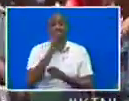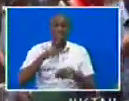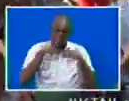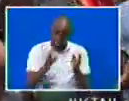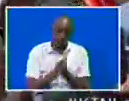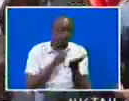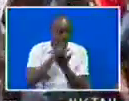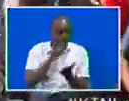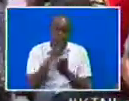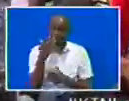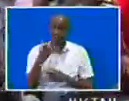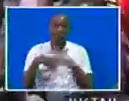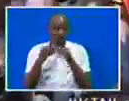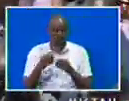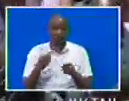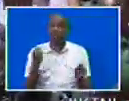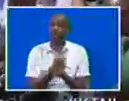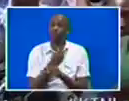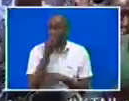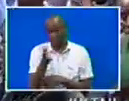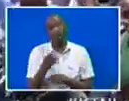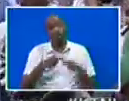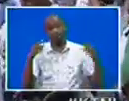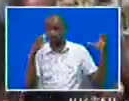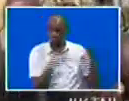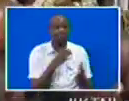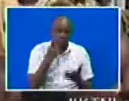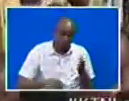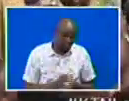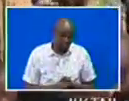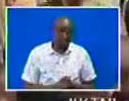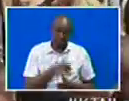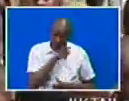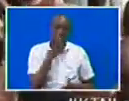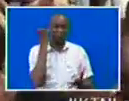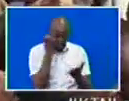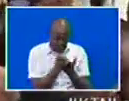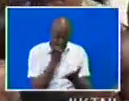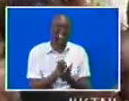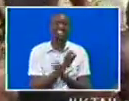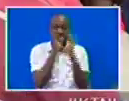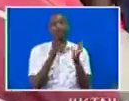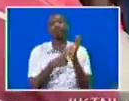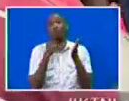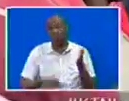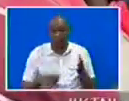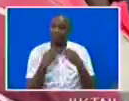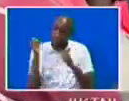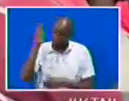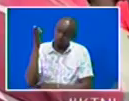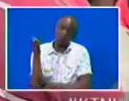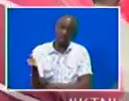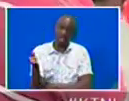za kupigia kura haitatupiliwa mbali, upinzani umedai kuwa una ushahidi wa kutosha kuonesha kuwa Rais Uhuru